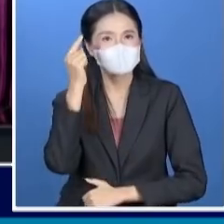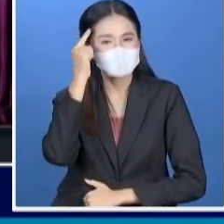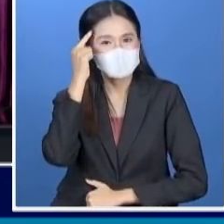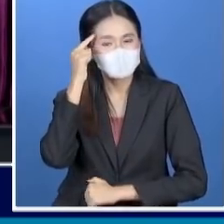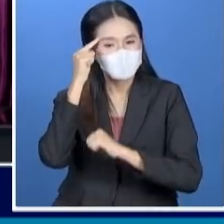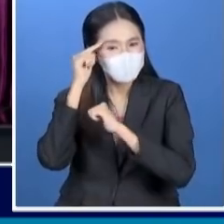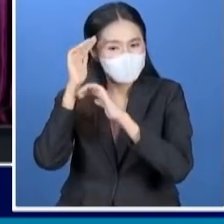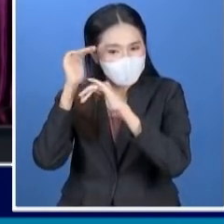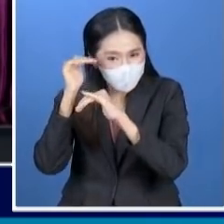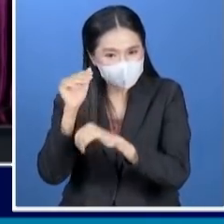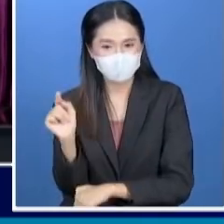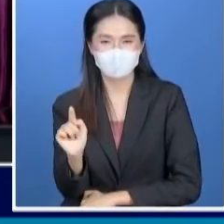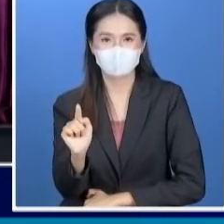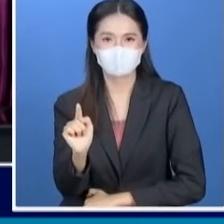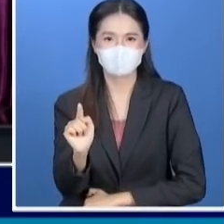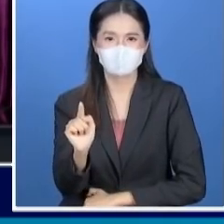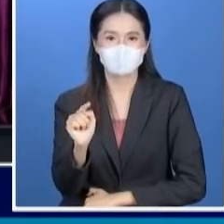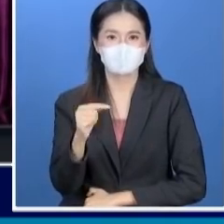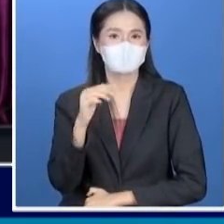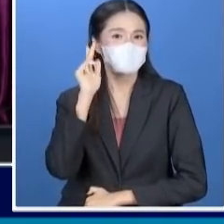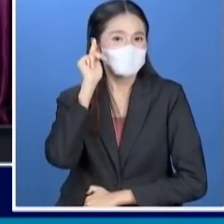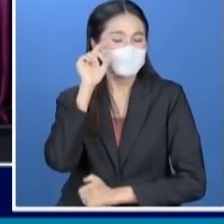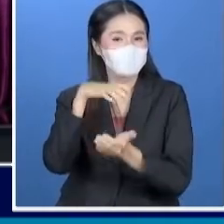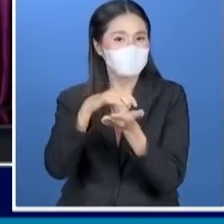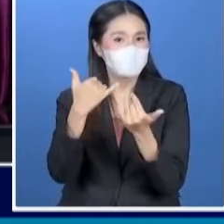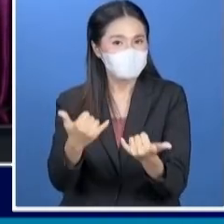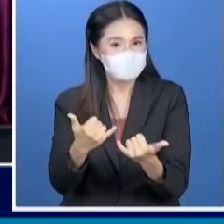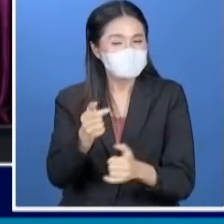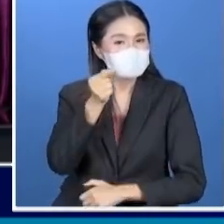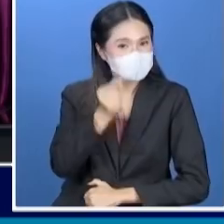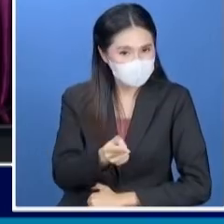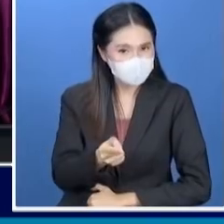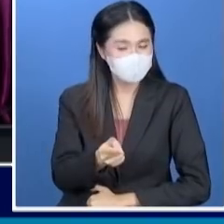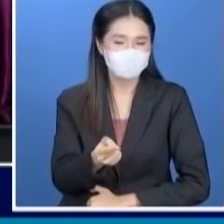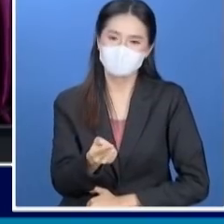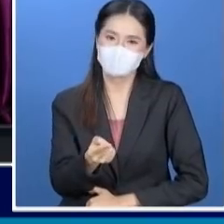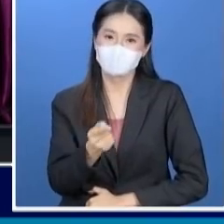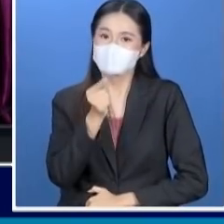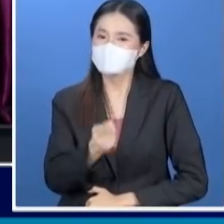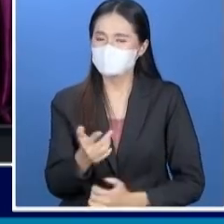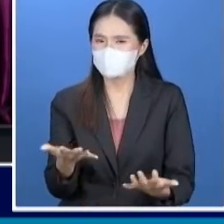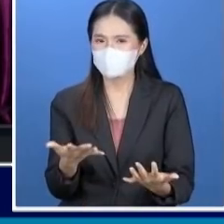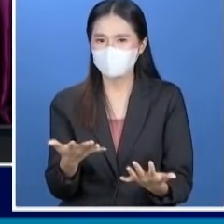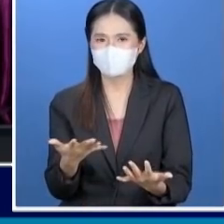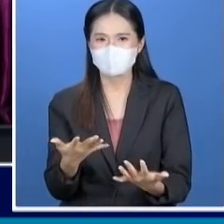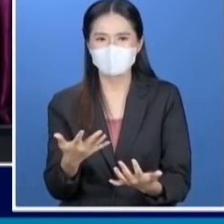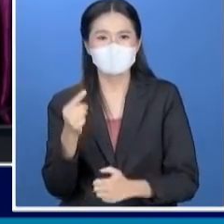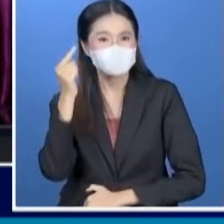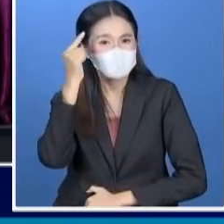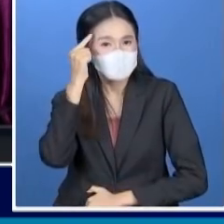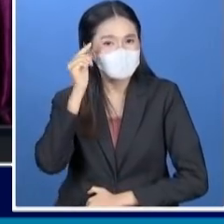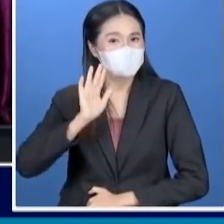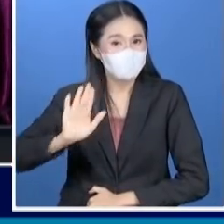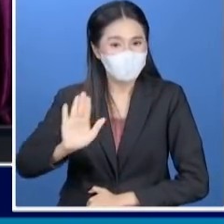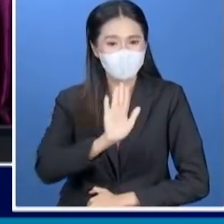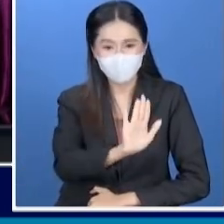วังยังไงกับการแถลงวันนี้ซึ่งข้อเท็จจริงแล้วเนี่ยอาจจะสู้ความคิดของ